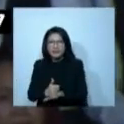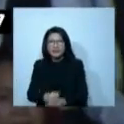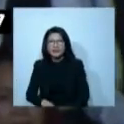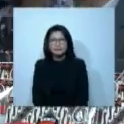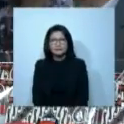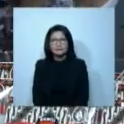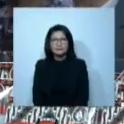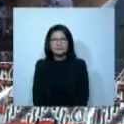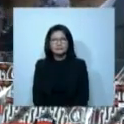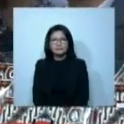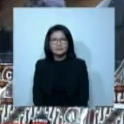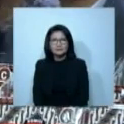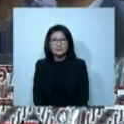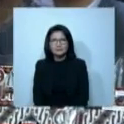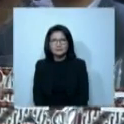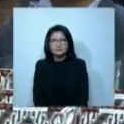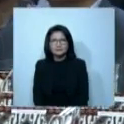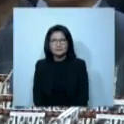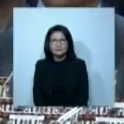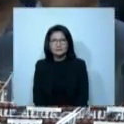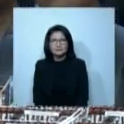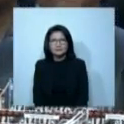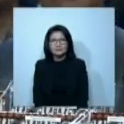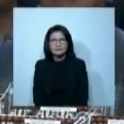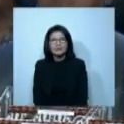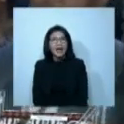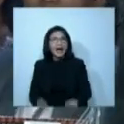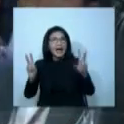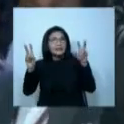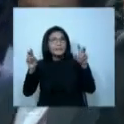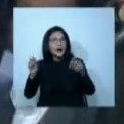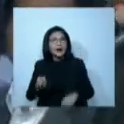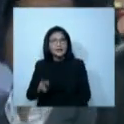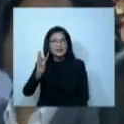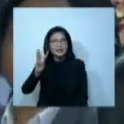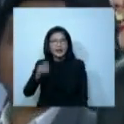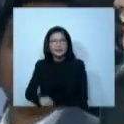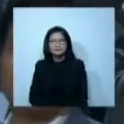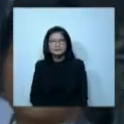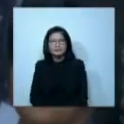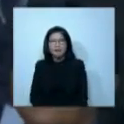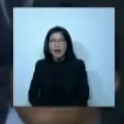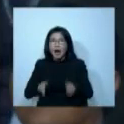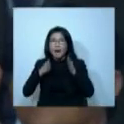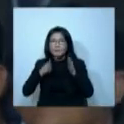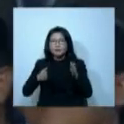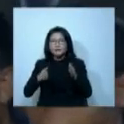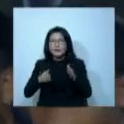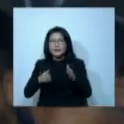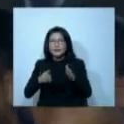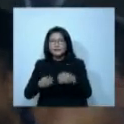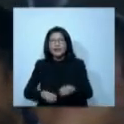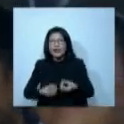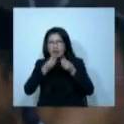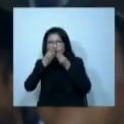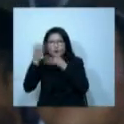saling debat, tapi Ganjar lebih di tengah. Saya melihat masih banyak peluang untuk bisa memberikan kontribusi terbaik dalam debat ke